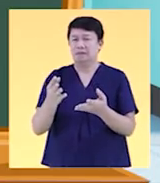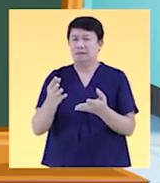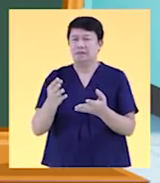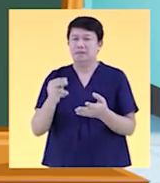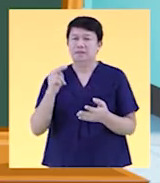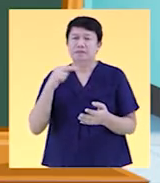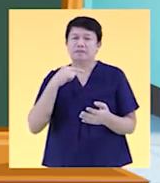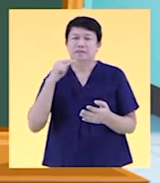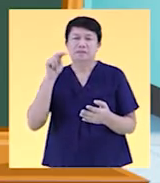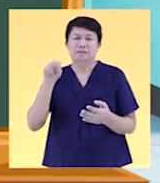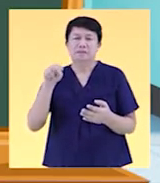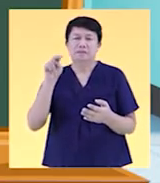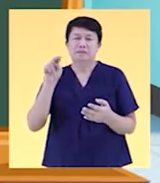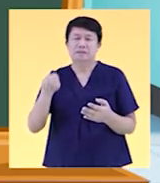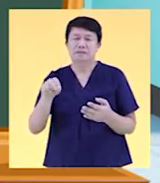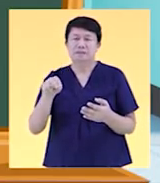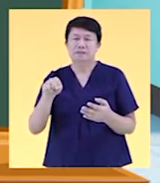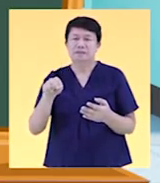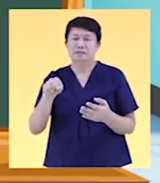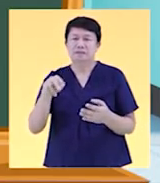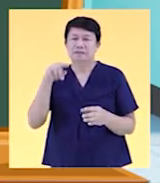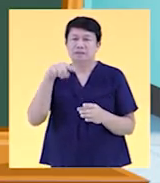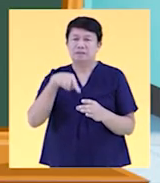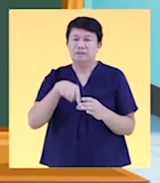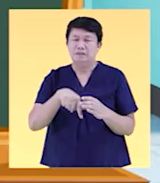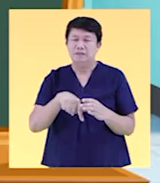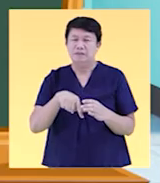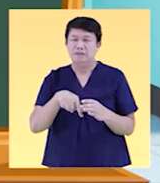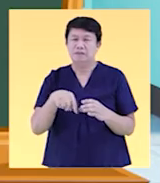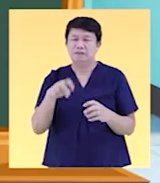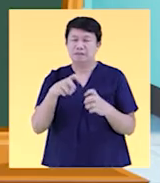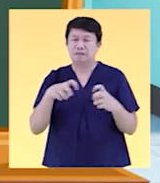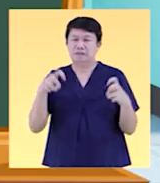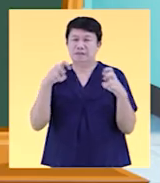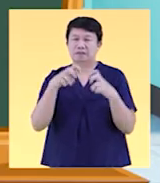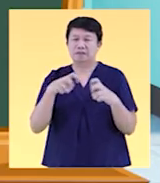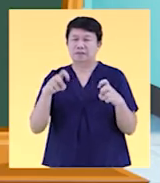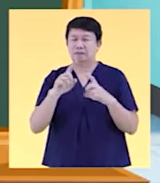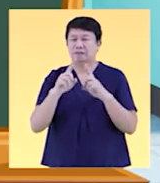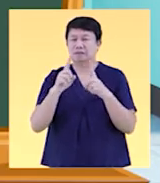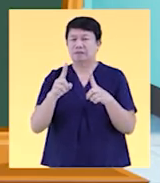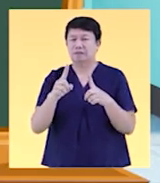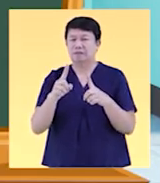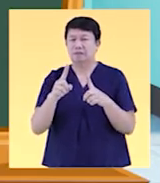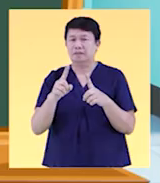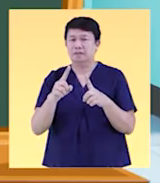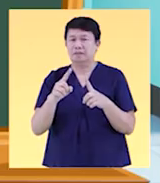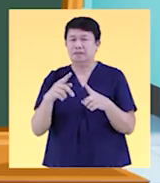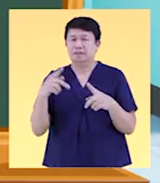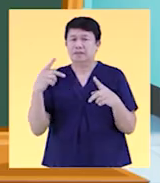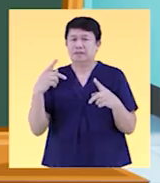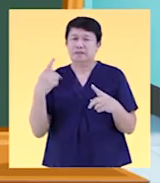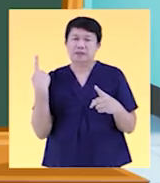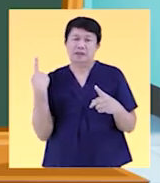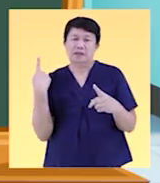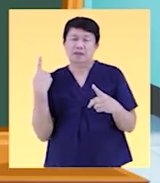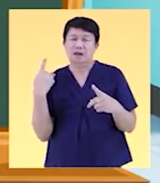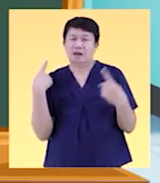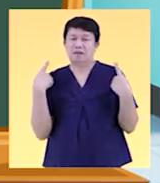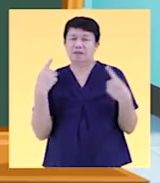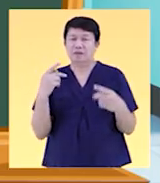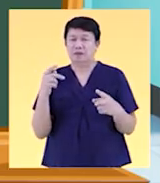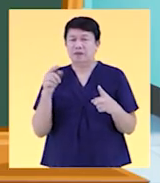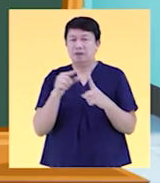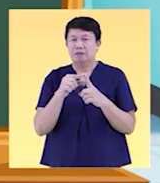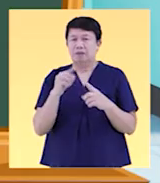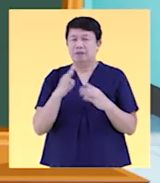hindi nangangailangan ng malalim na pagsusuri sa pagkuha ng sagot. Samantala, may mga word problems naman